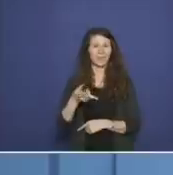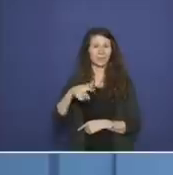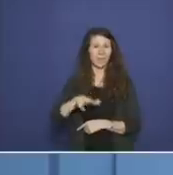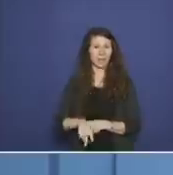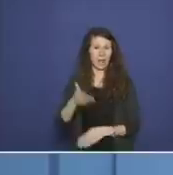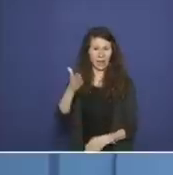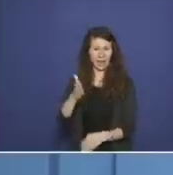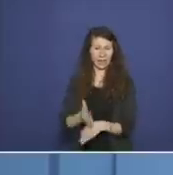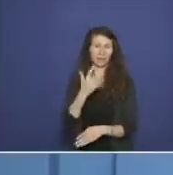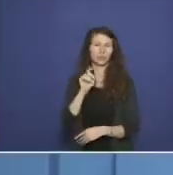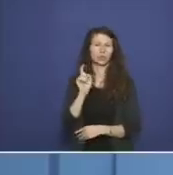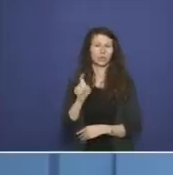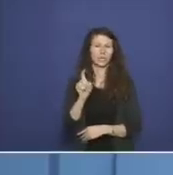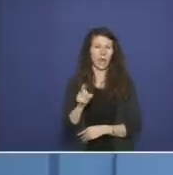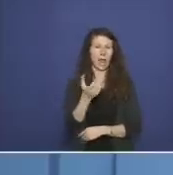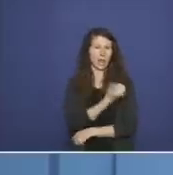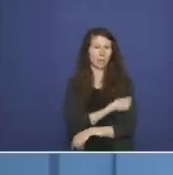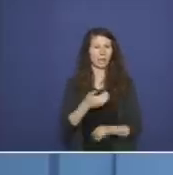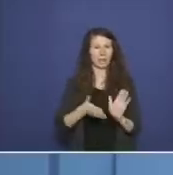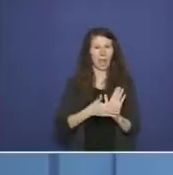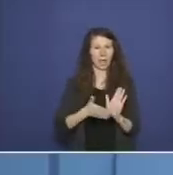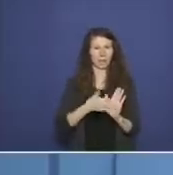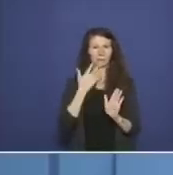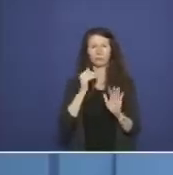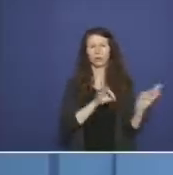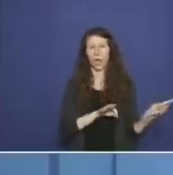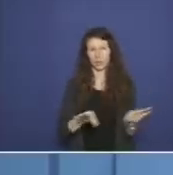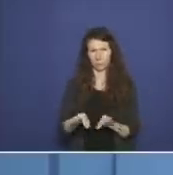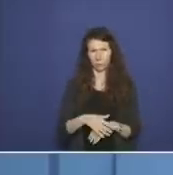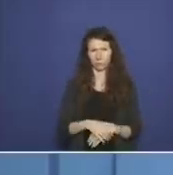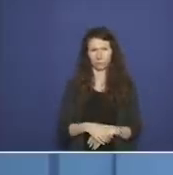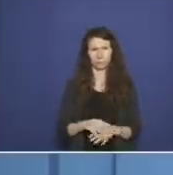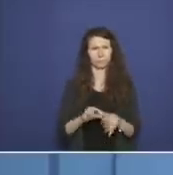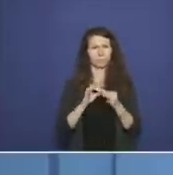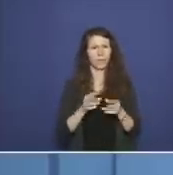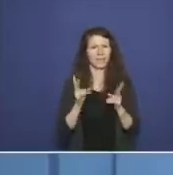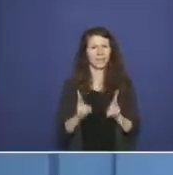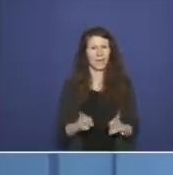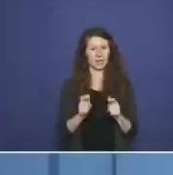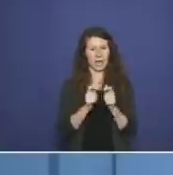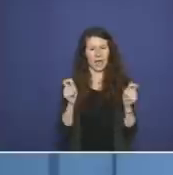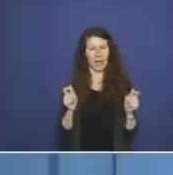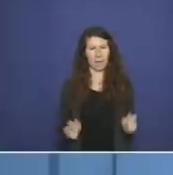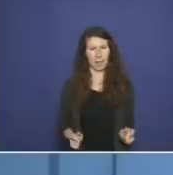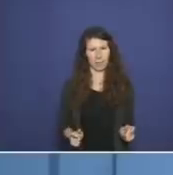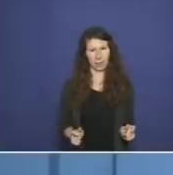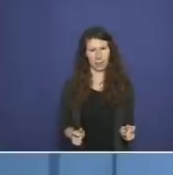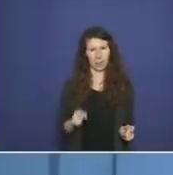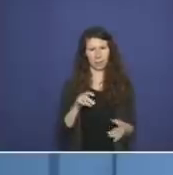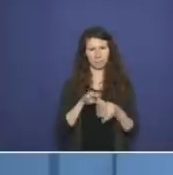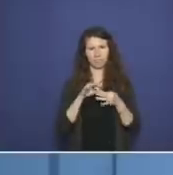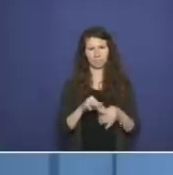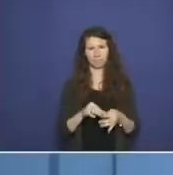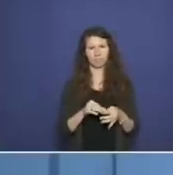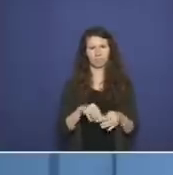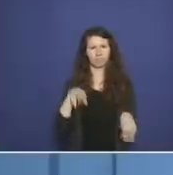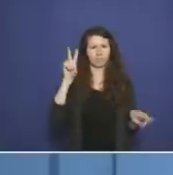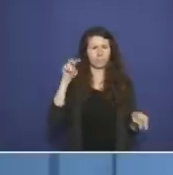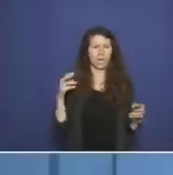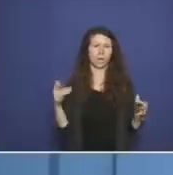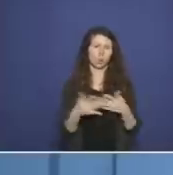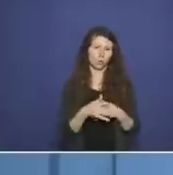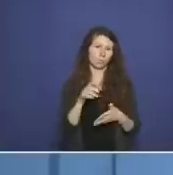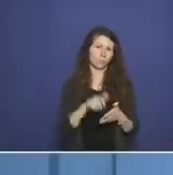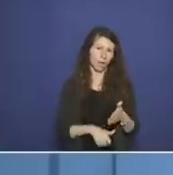einen digitalen Impfnachweis einzuführen. Das rechtliche Rahmenwerk dafür ist dieser grüne Pass der